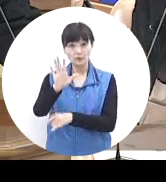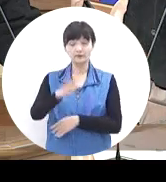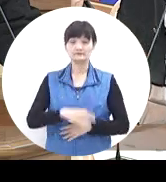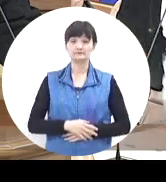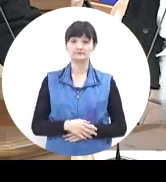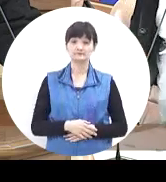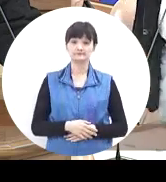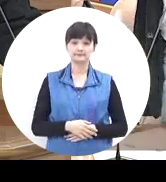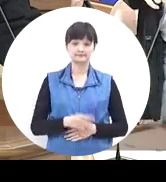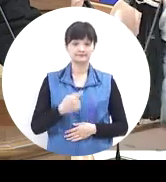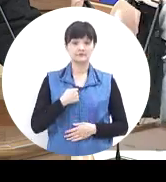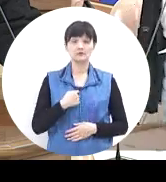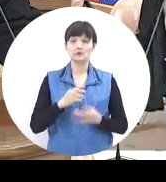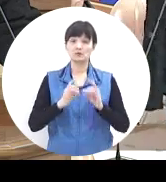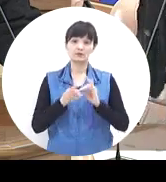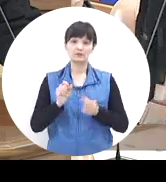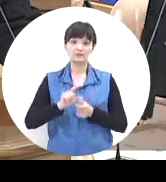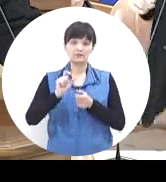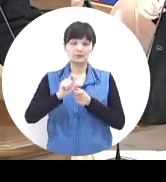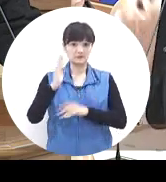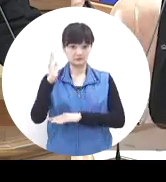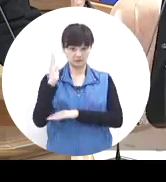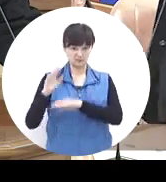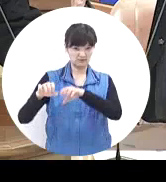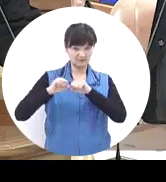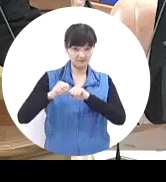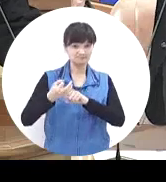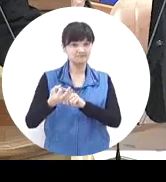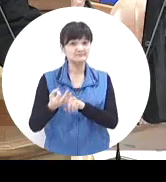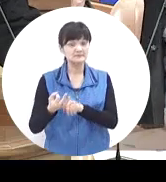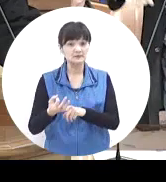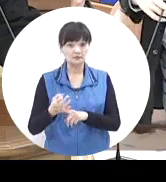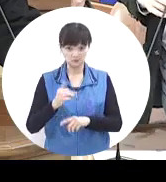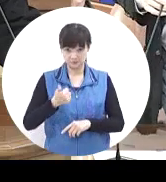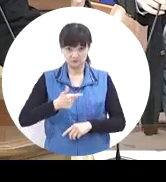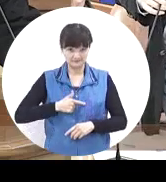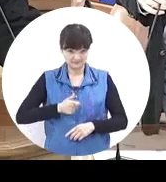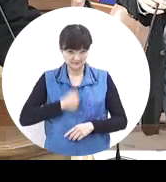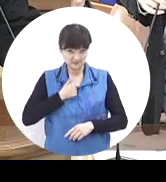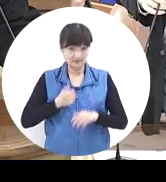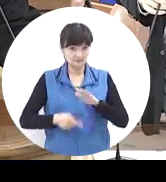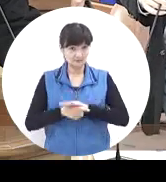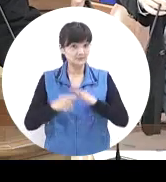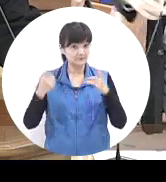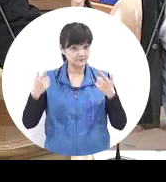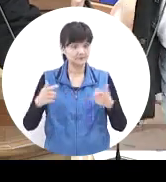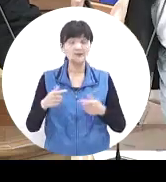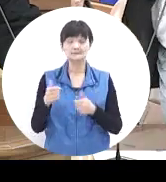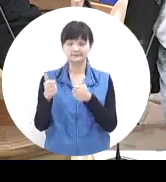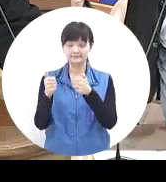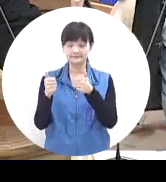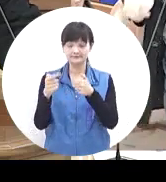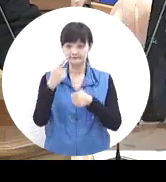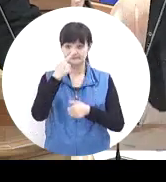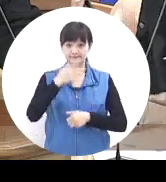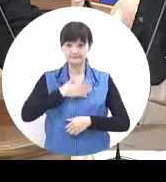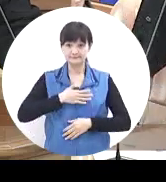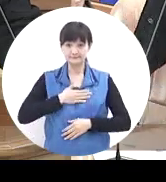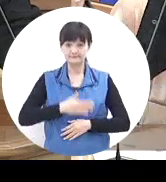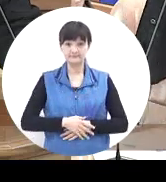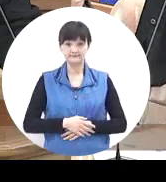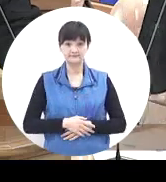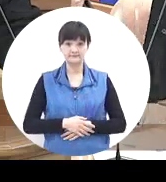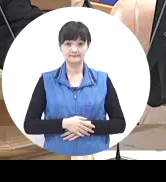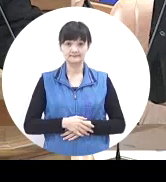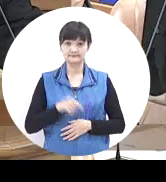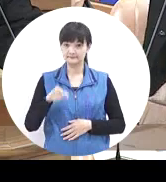容政府抢劫，这是形容，不是说政府真的抢劫，但是这个感受是如此，你懂我意思吗？ 谢谢。 那个市长，这个部